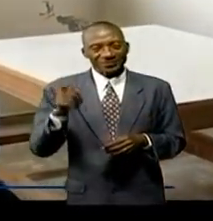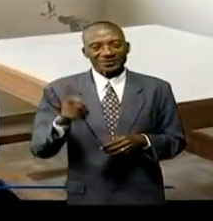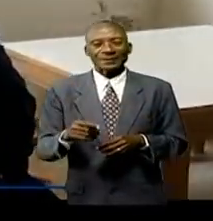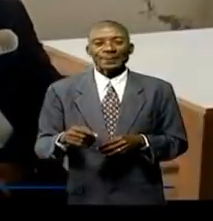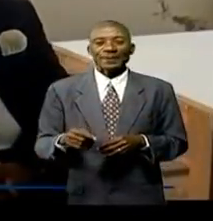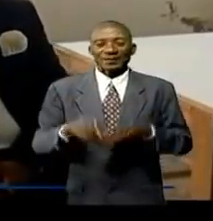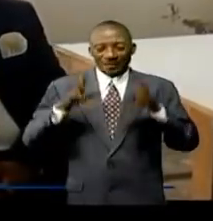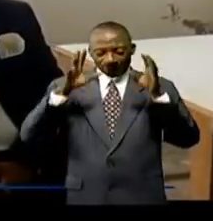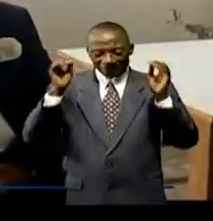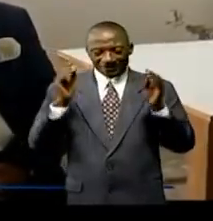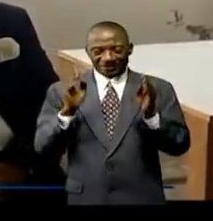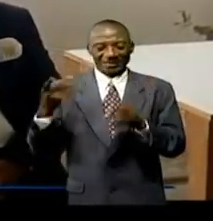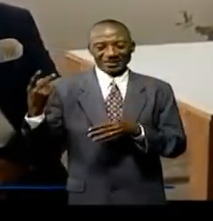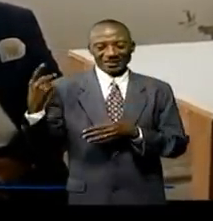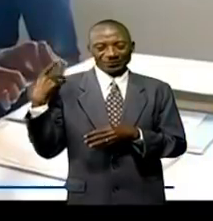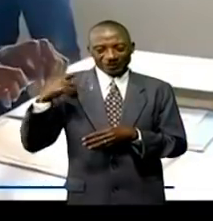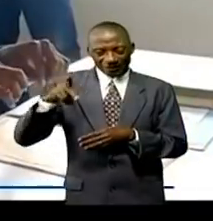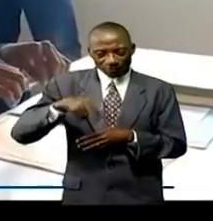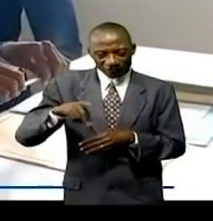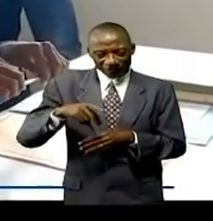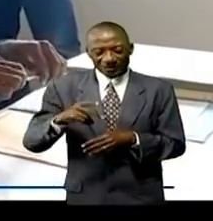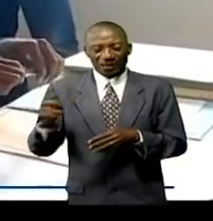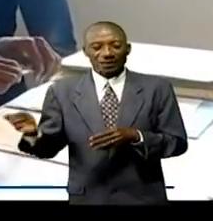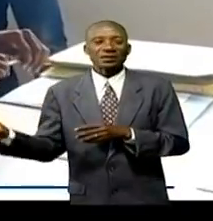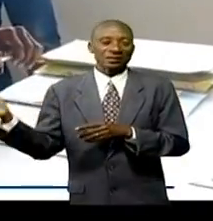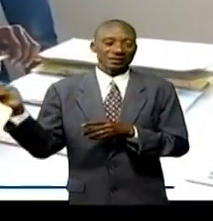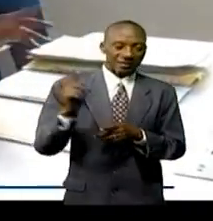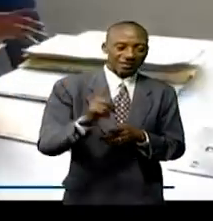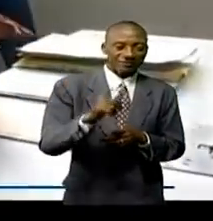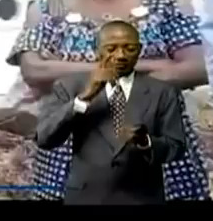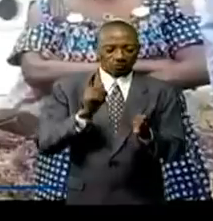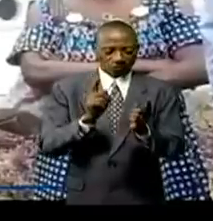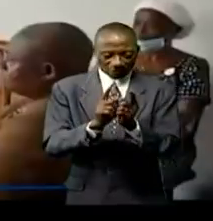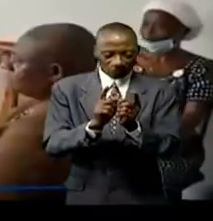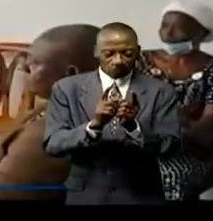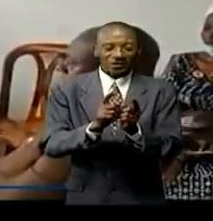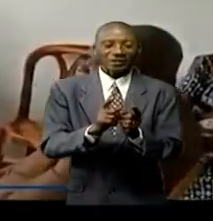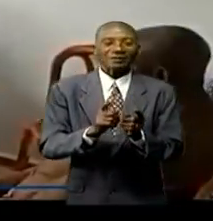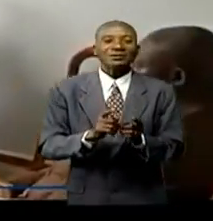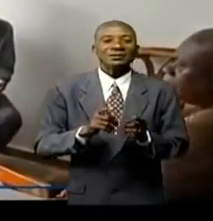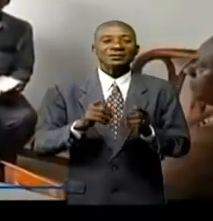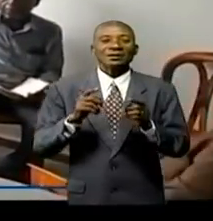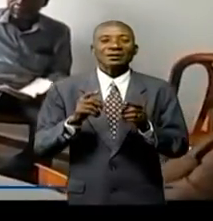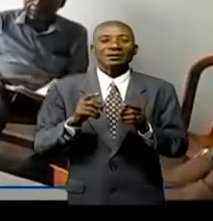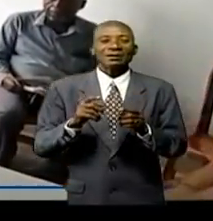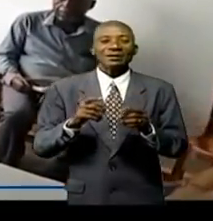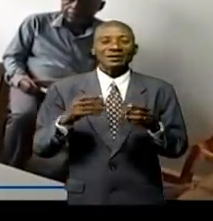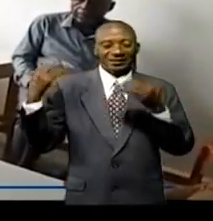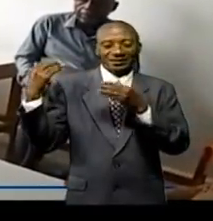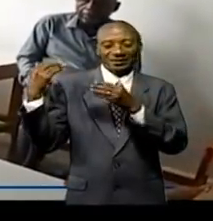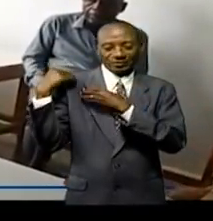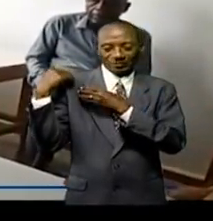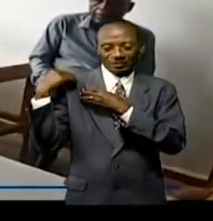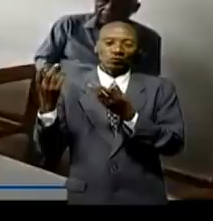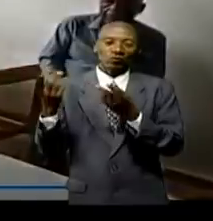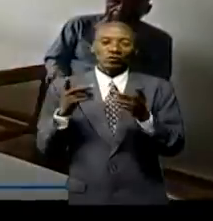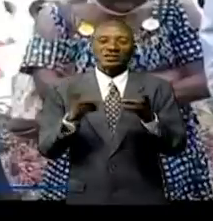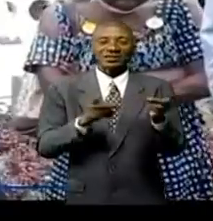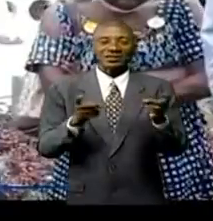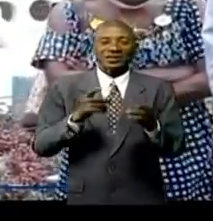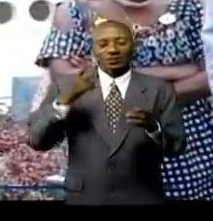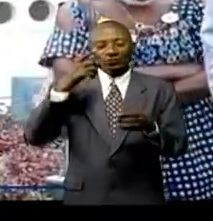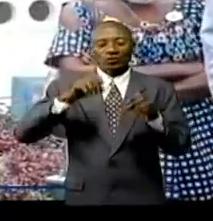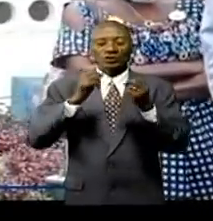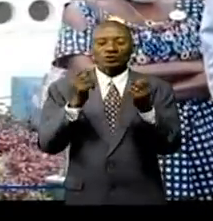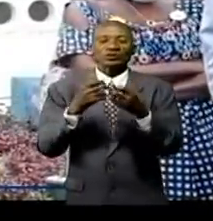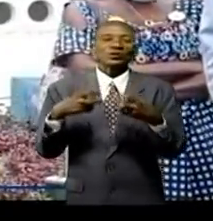directeur, il m'a tout d'abord dit qu'il y a un problème de coupure de courant, que la SNEL a coupé le courant ici à la